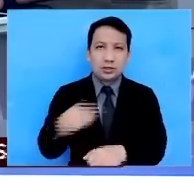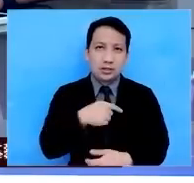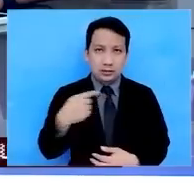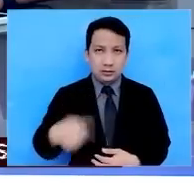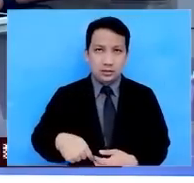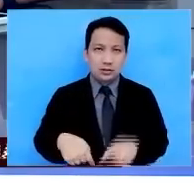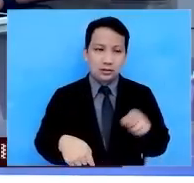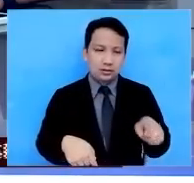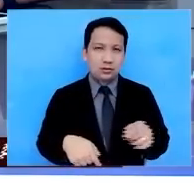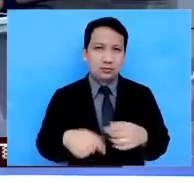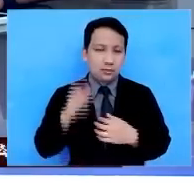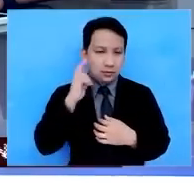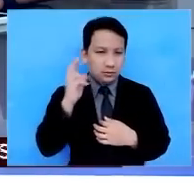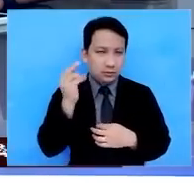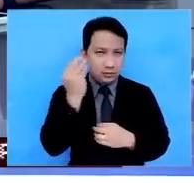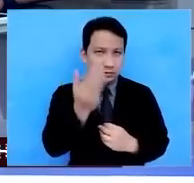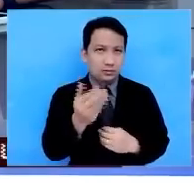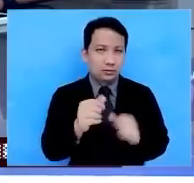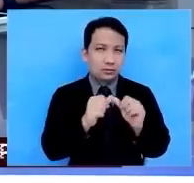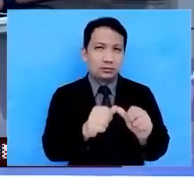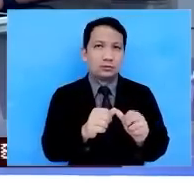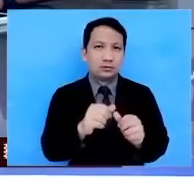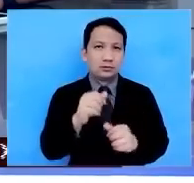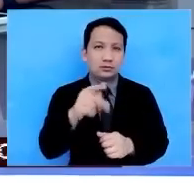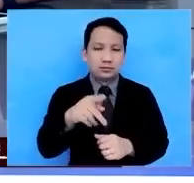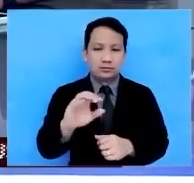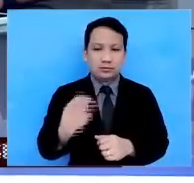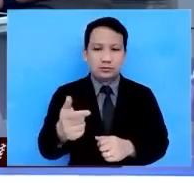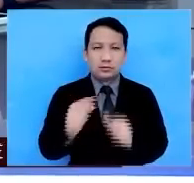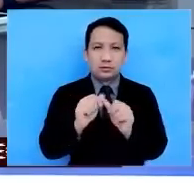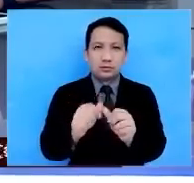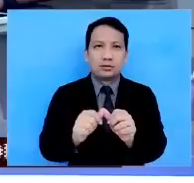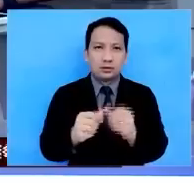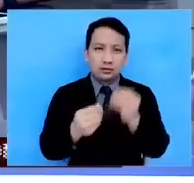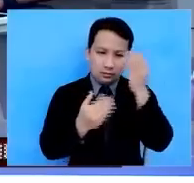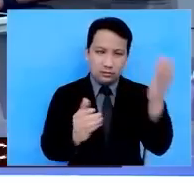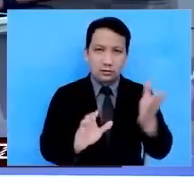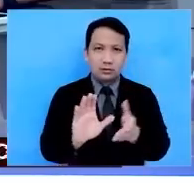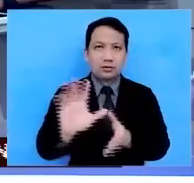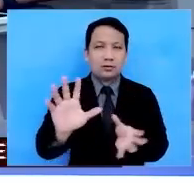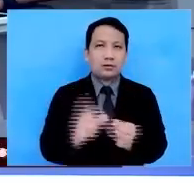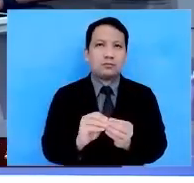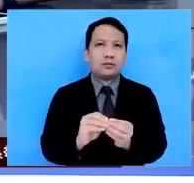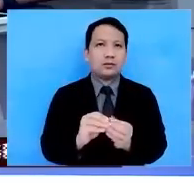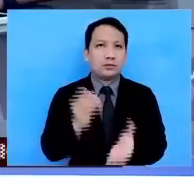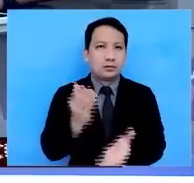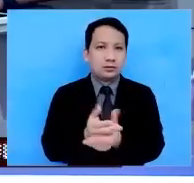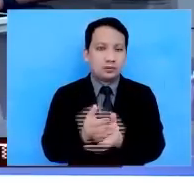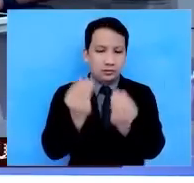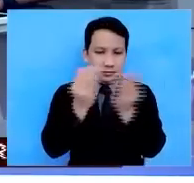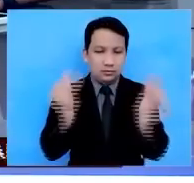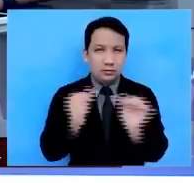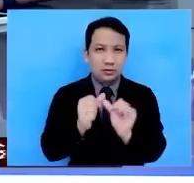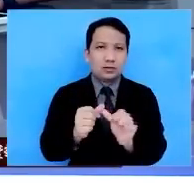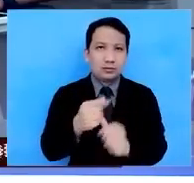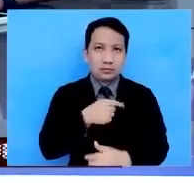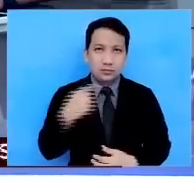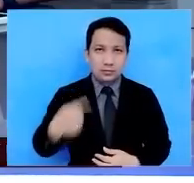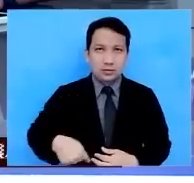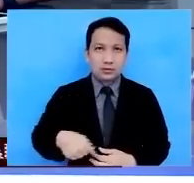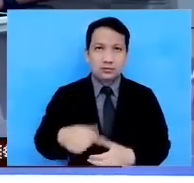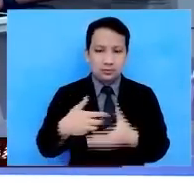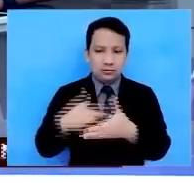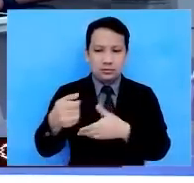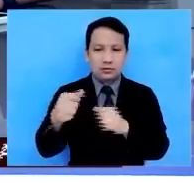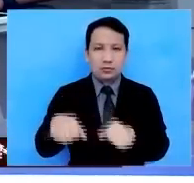na-radio challenge pa ang Philippine Coast Guard. Pero ang PCG, hindi nagpatinag at sinabihan ang China na umalis sa